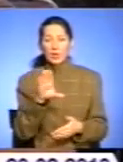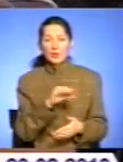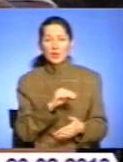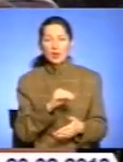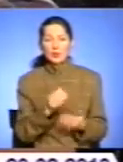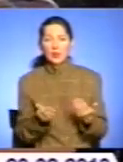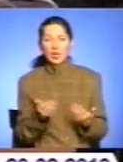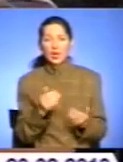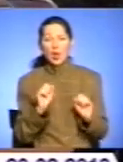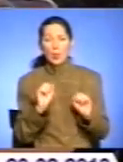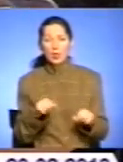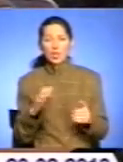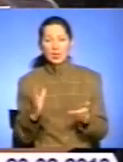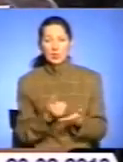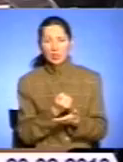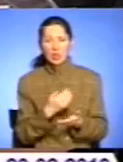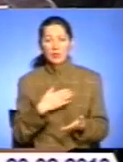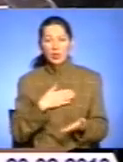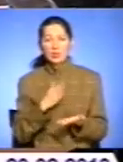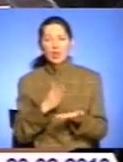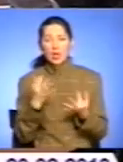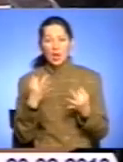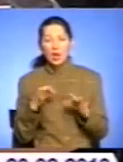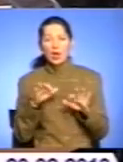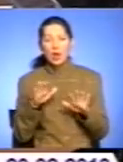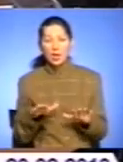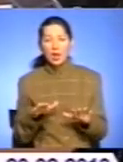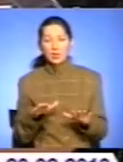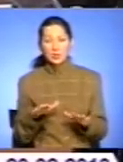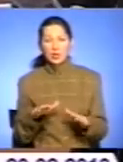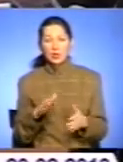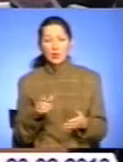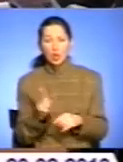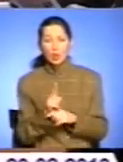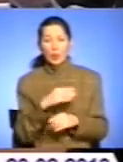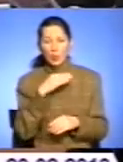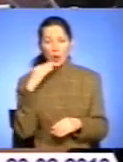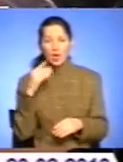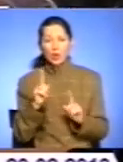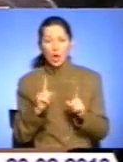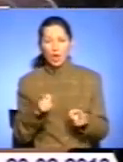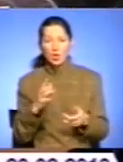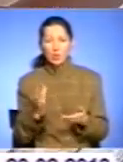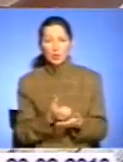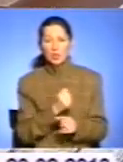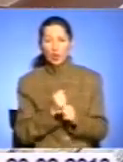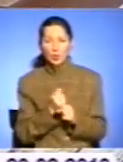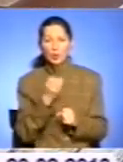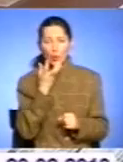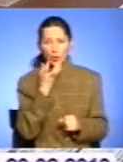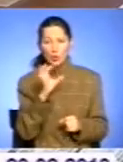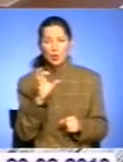Але можна знайти. У нас вакансій в Тернополі багато, так що реально знайти роботу хорошу.